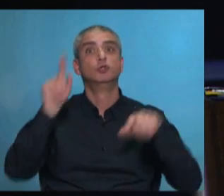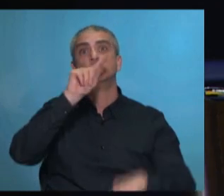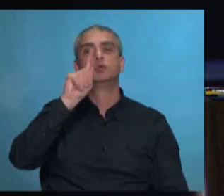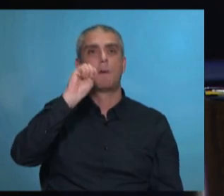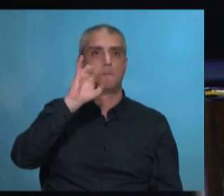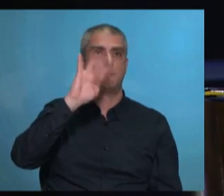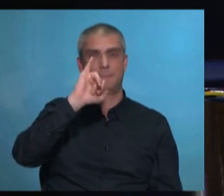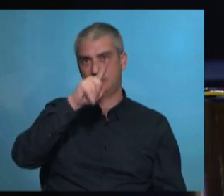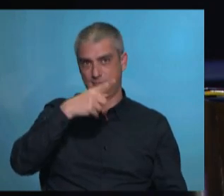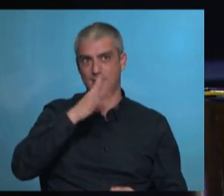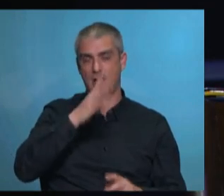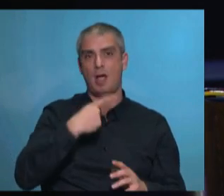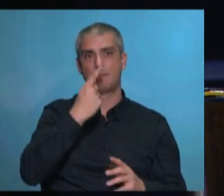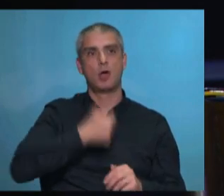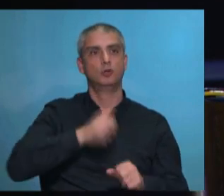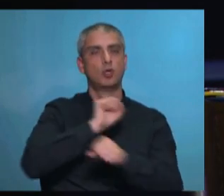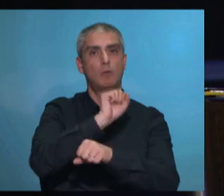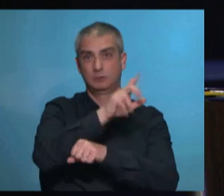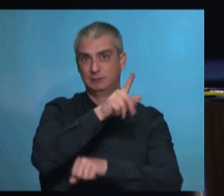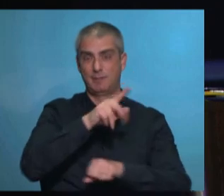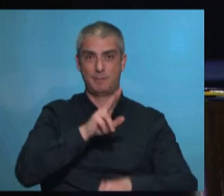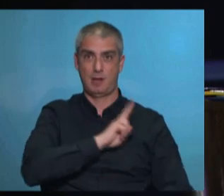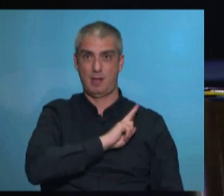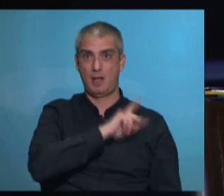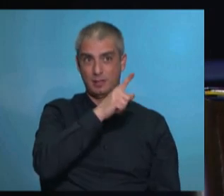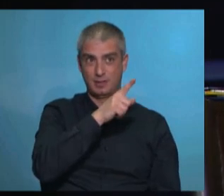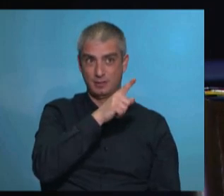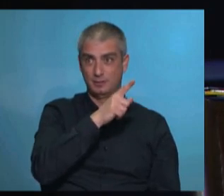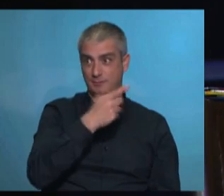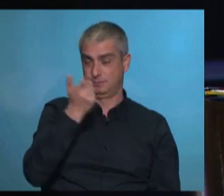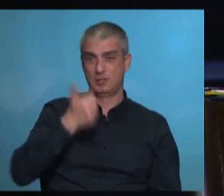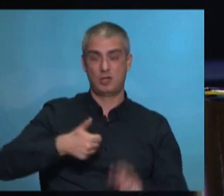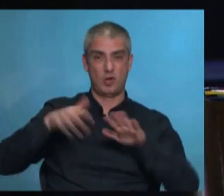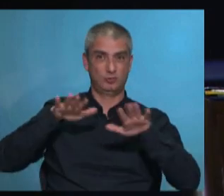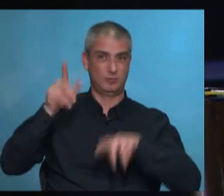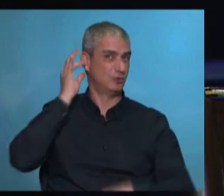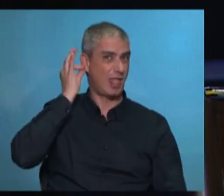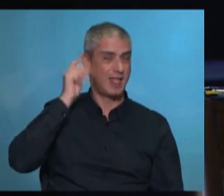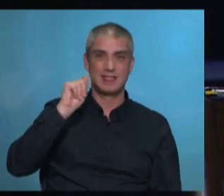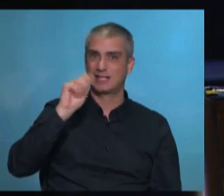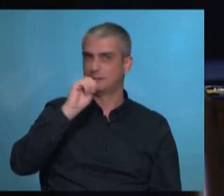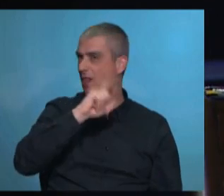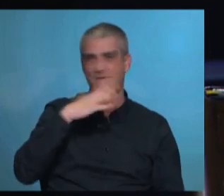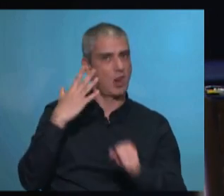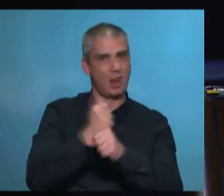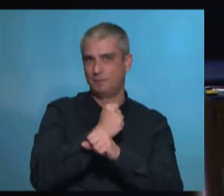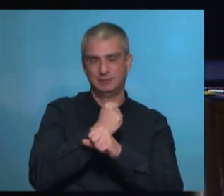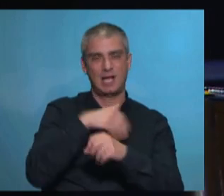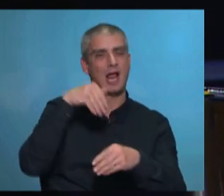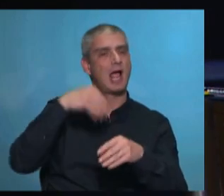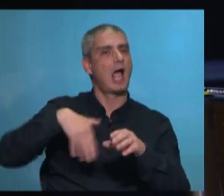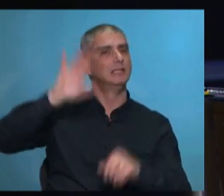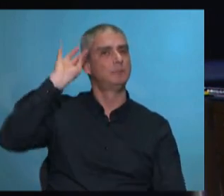היום ראש האופוזיציה בפרלמנט הבריטי, את תרזה מיי, אבל הוא לא מצליח לסחוף את הפרלמנט להצבעת